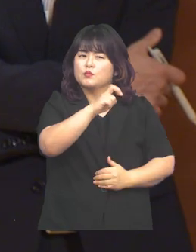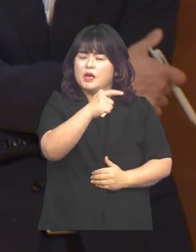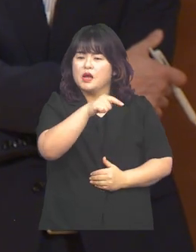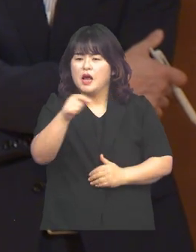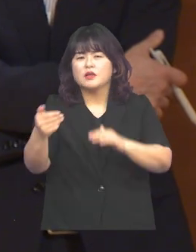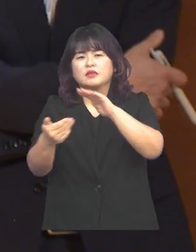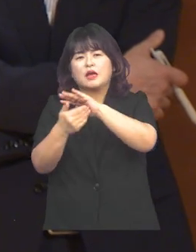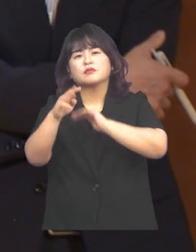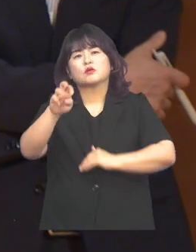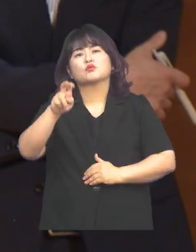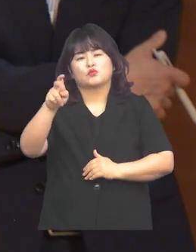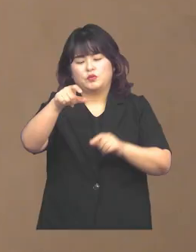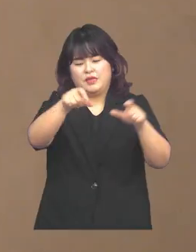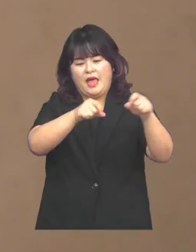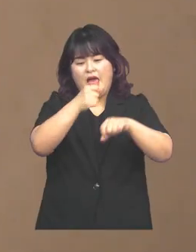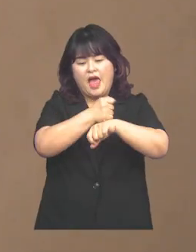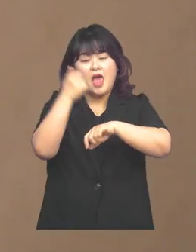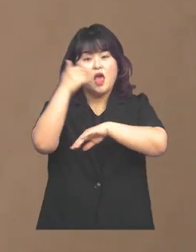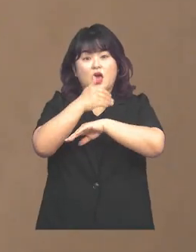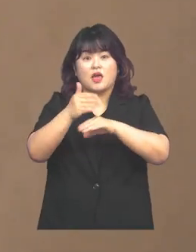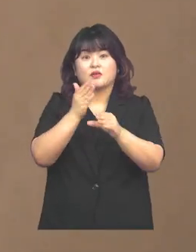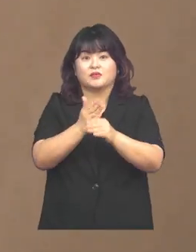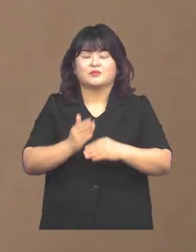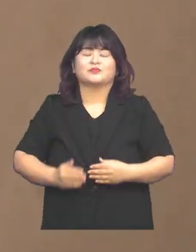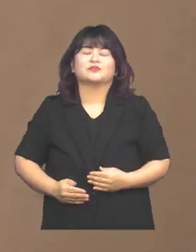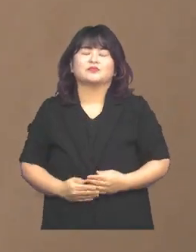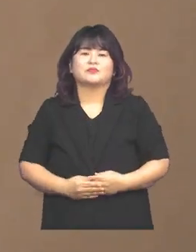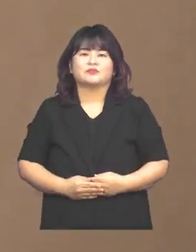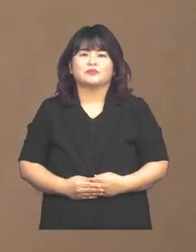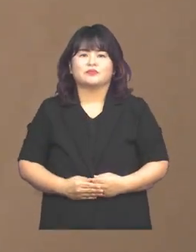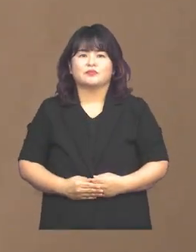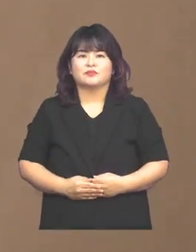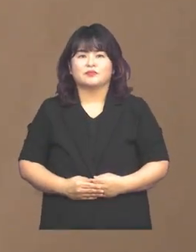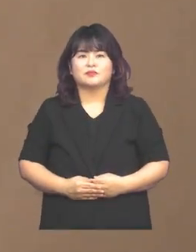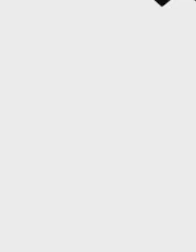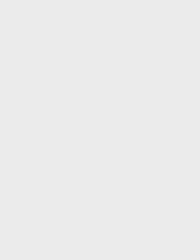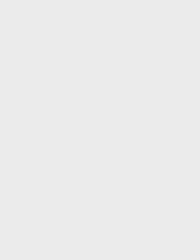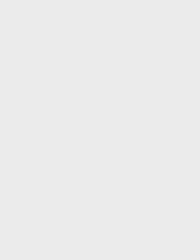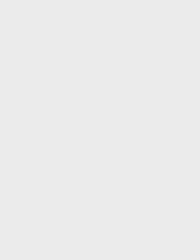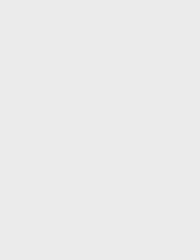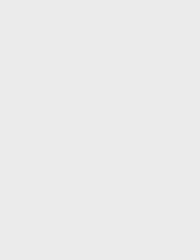최대 32명의 선수를 영입해 팀을 구성할 예정입니다.